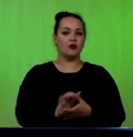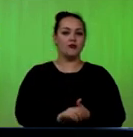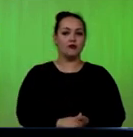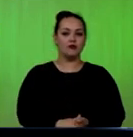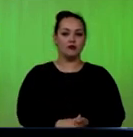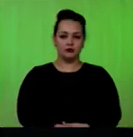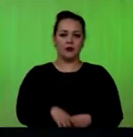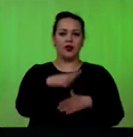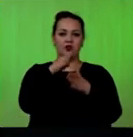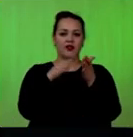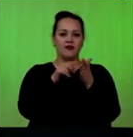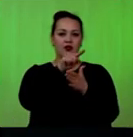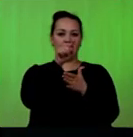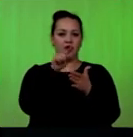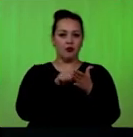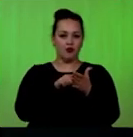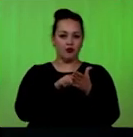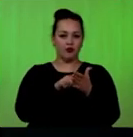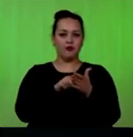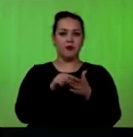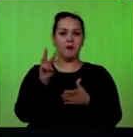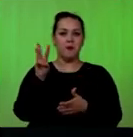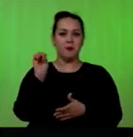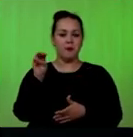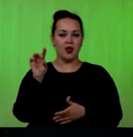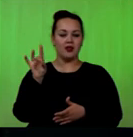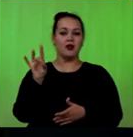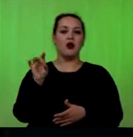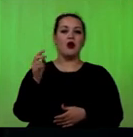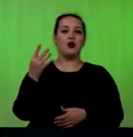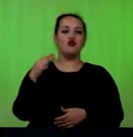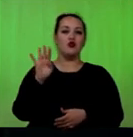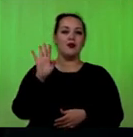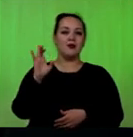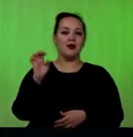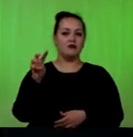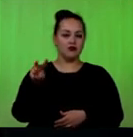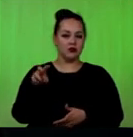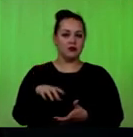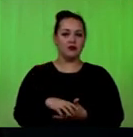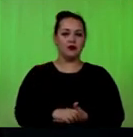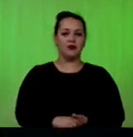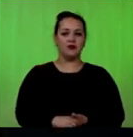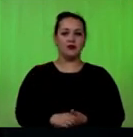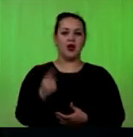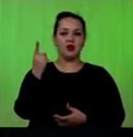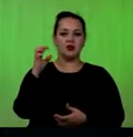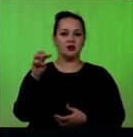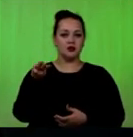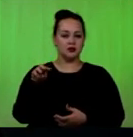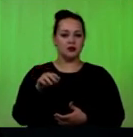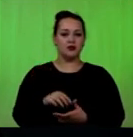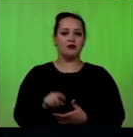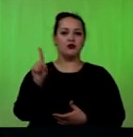19 вопрос выразите в метров 45 сантиметров в одном сантиметре